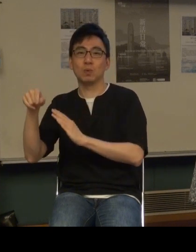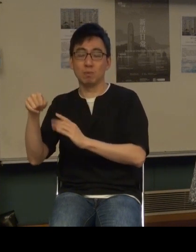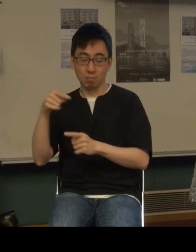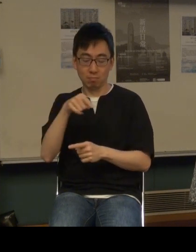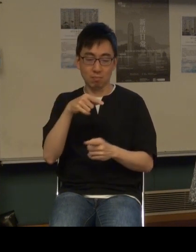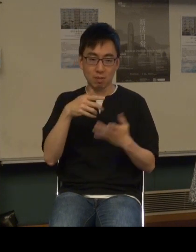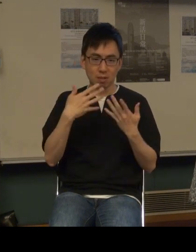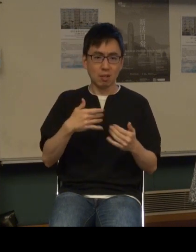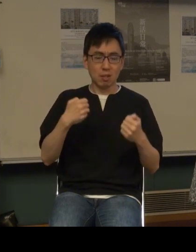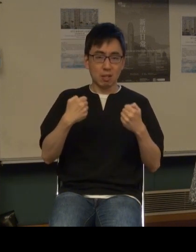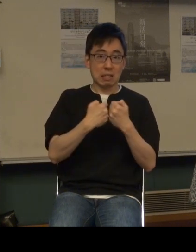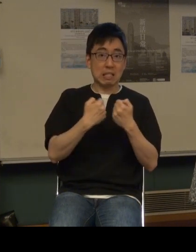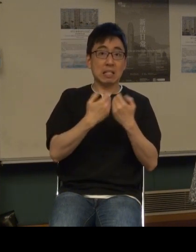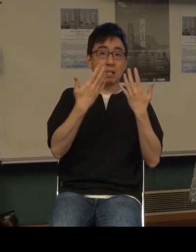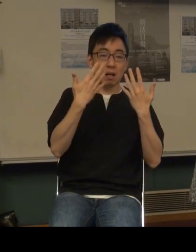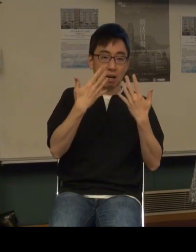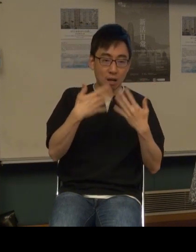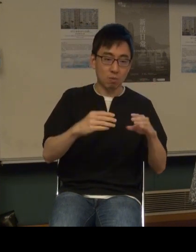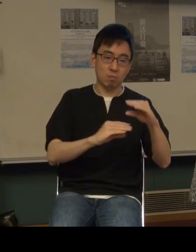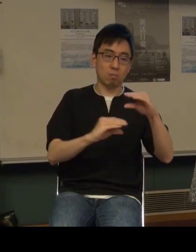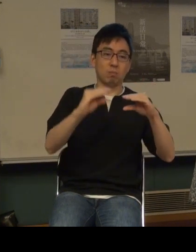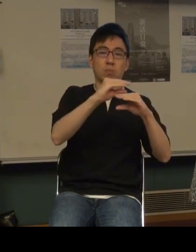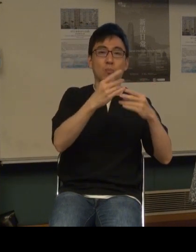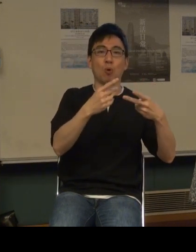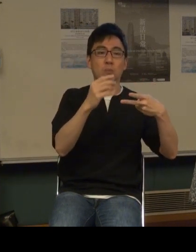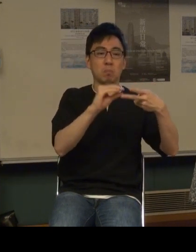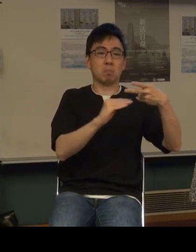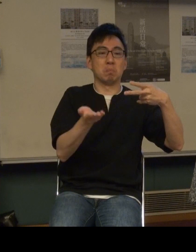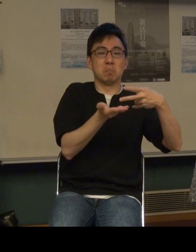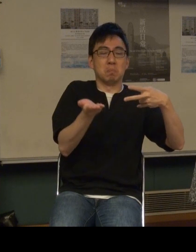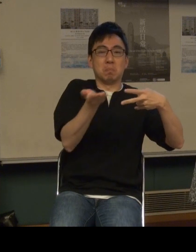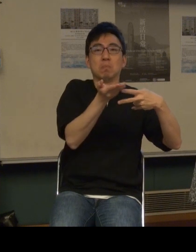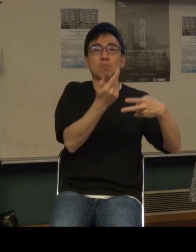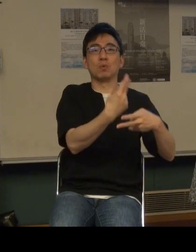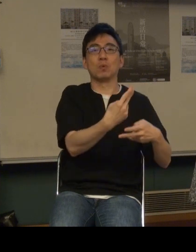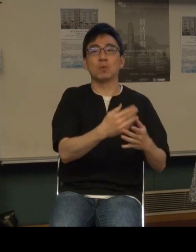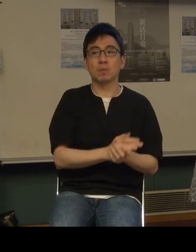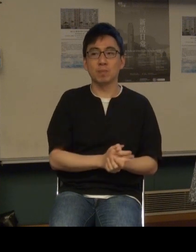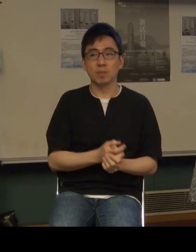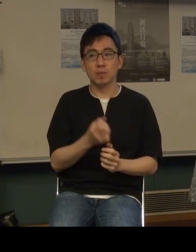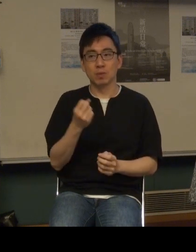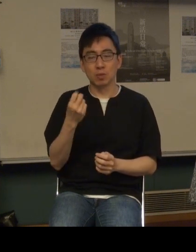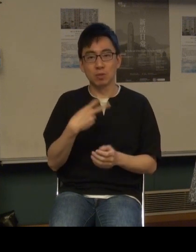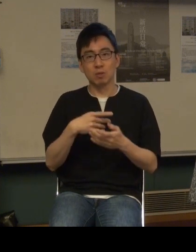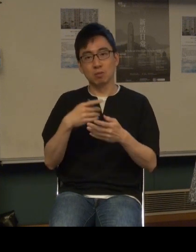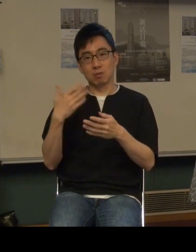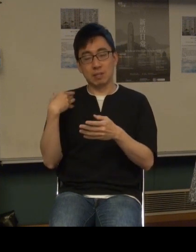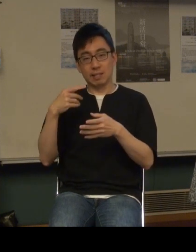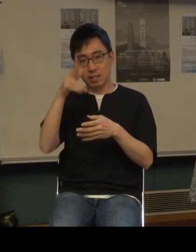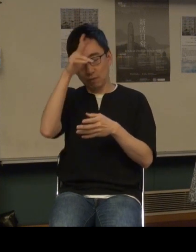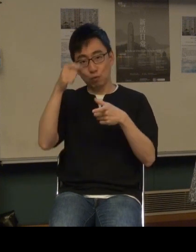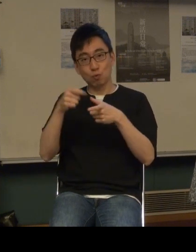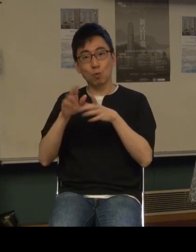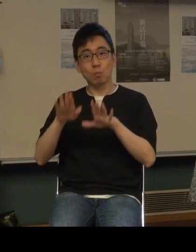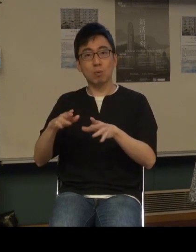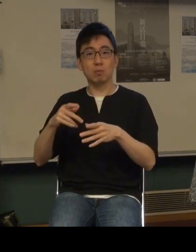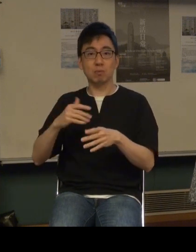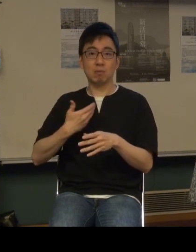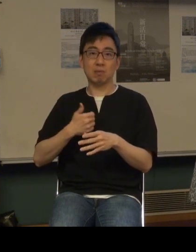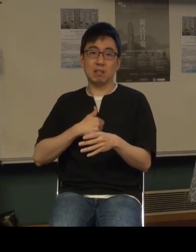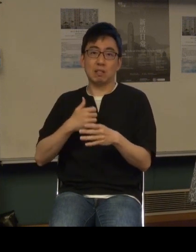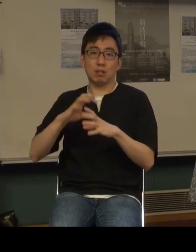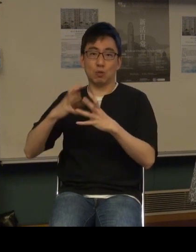第一個呢多層的街市，它是兩層高的。咁呢個街市咧，亦都係政府嘅公務司署嘅建築師去設計啦。你開始見到